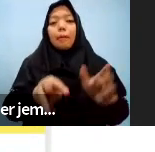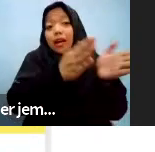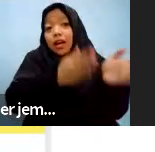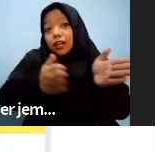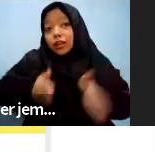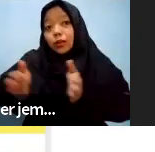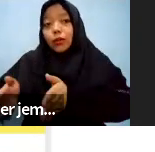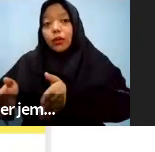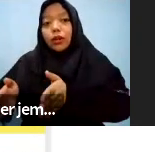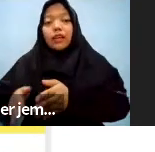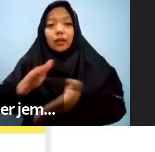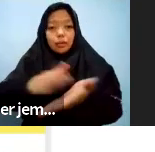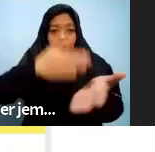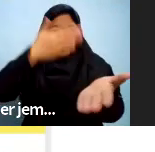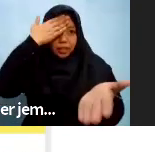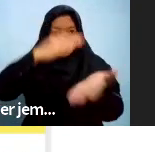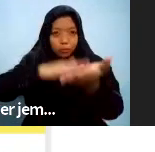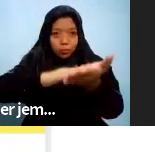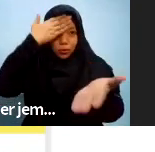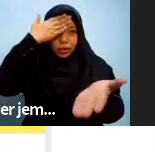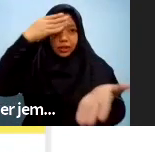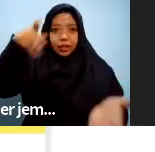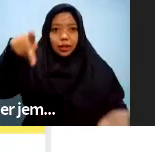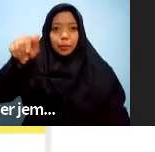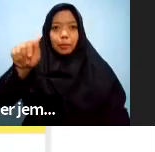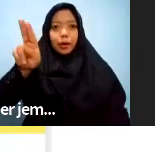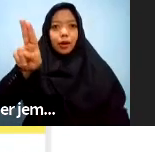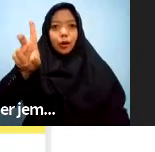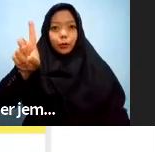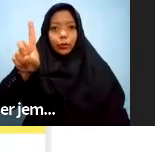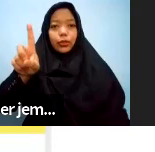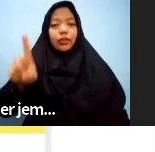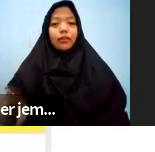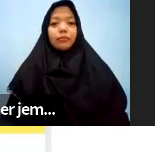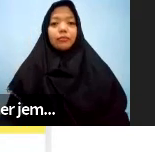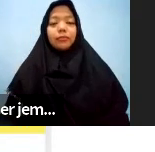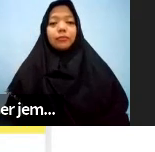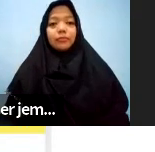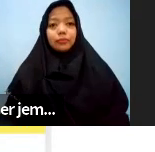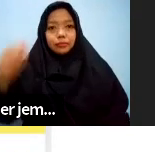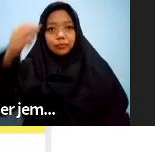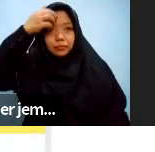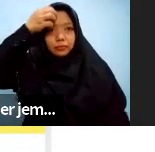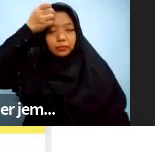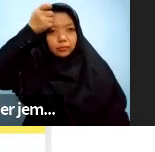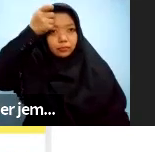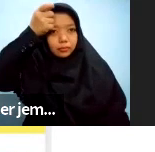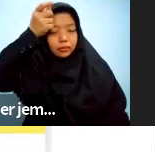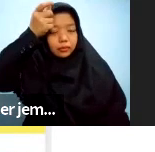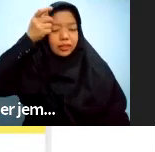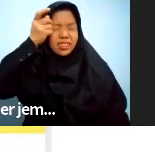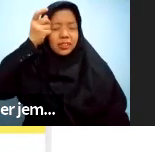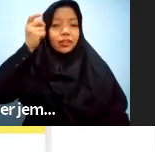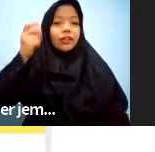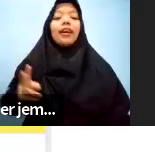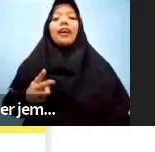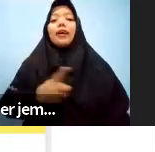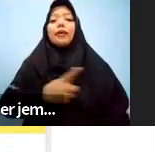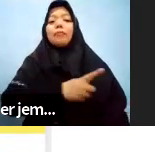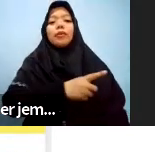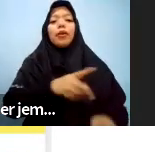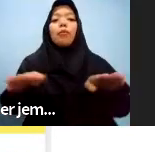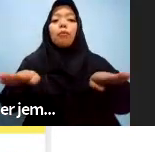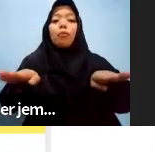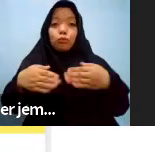siswa-siswi PAUD jadi tidak ada salahnya saya berbagi Jadi kami punya media audio pembelajaran untuk